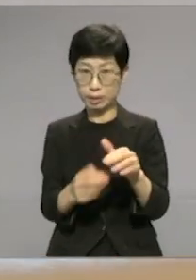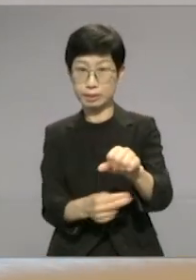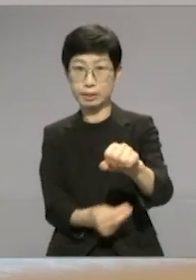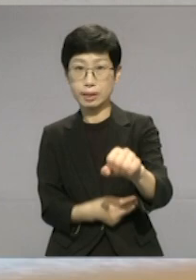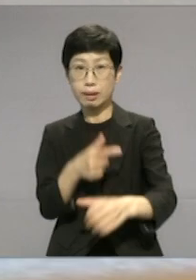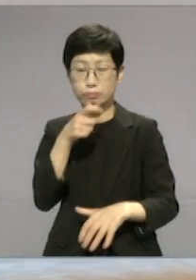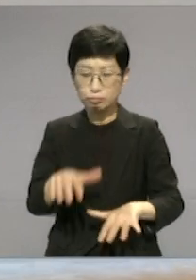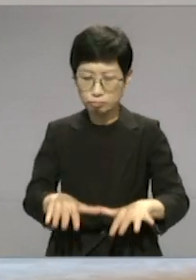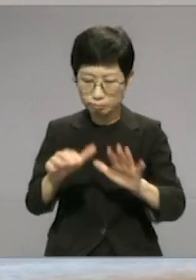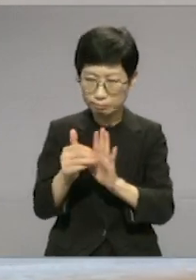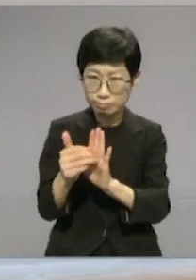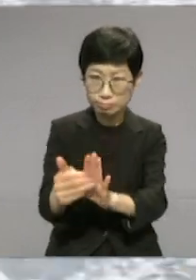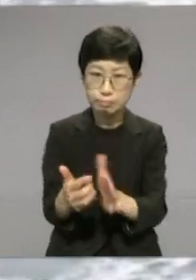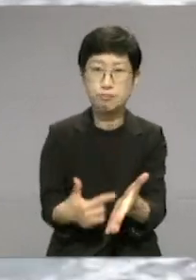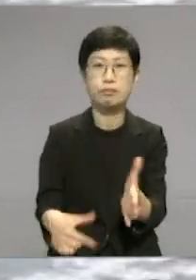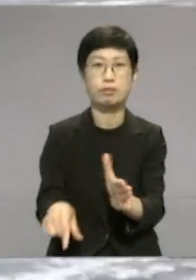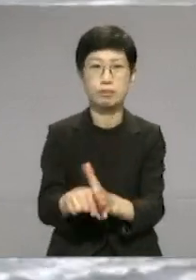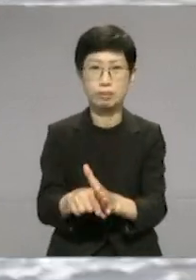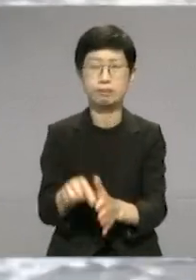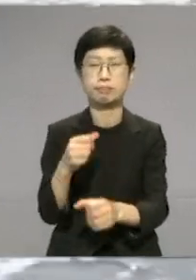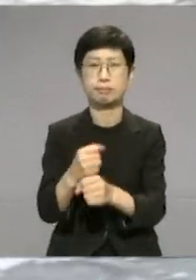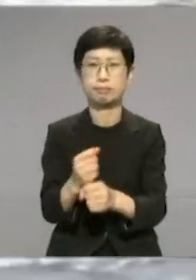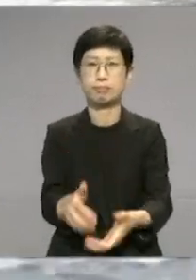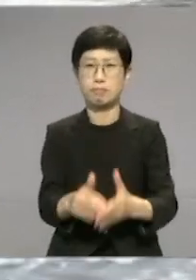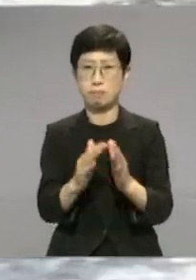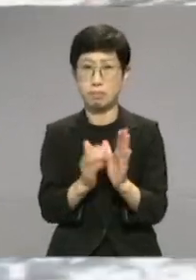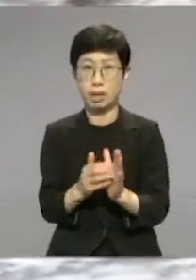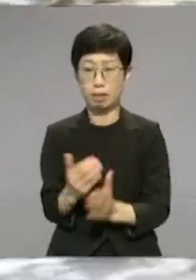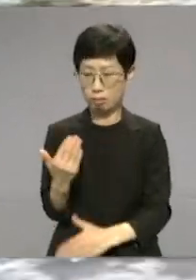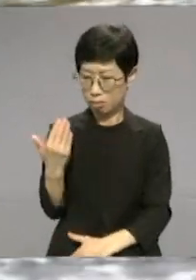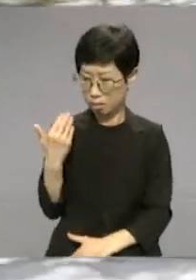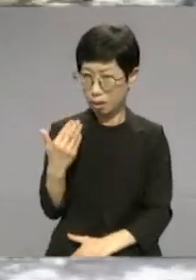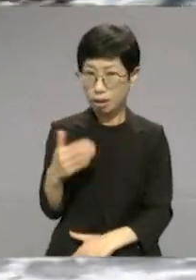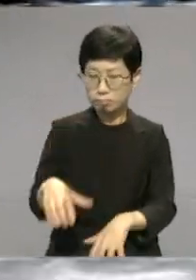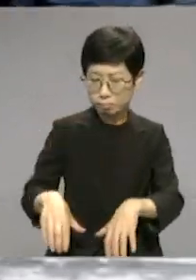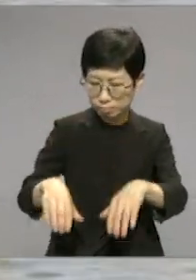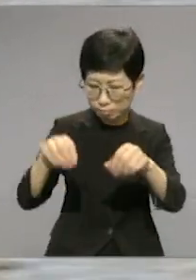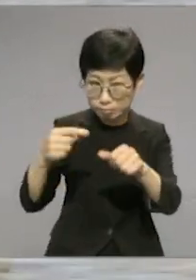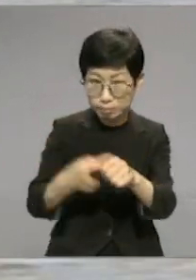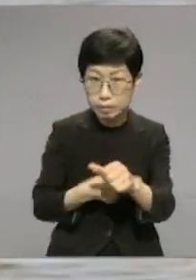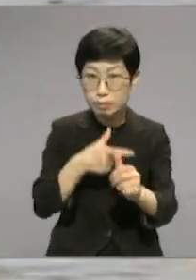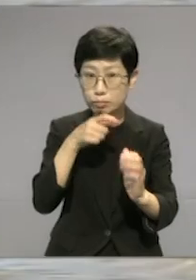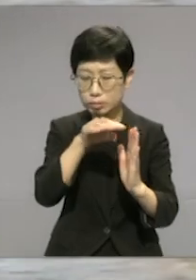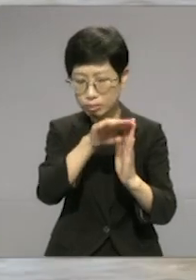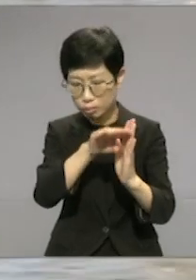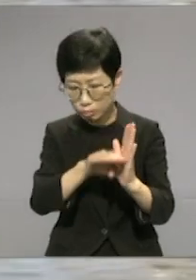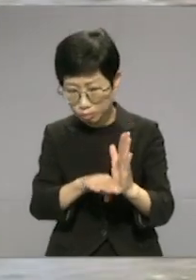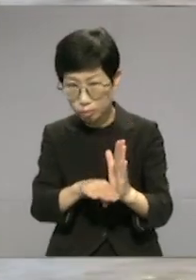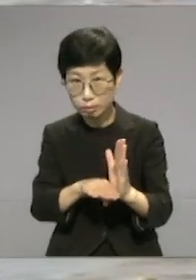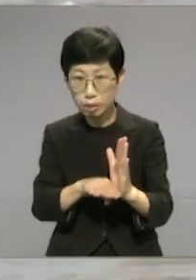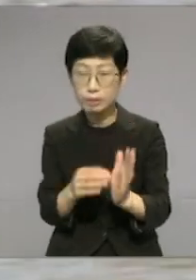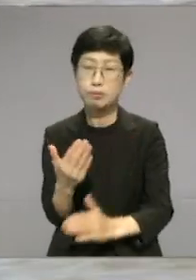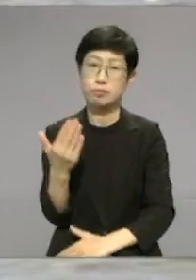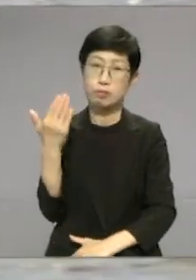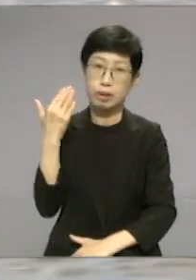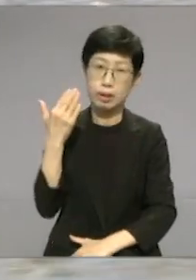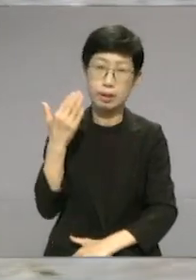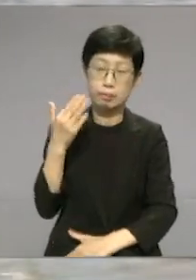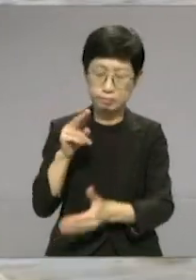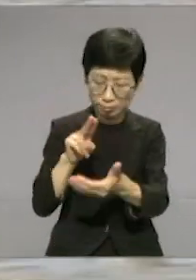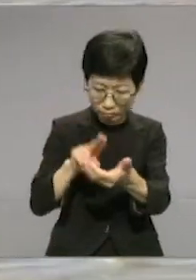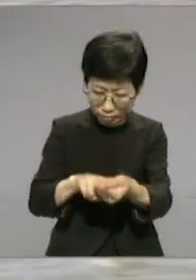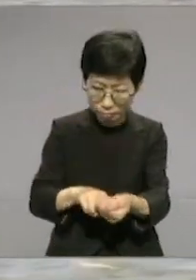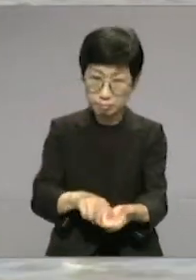견디기 위해 설계됐는데요. 최근 건조한 날씨로 수위가 내려가면서 과거의 걸작이 다시 세상의 빛을